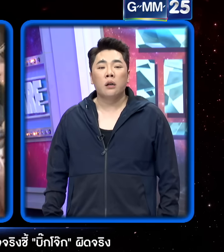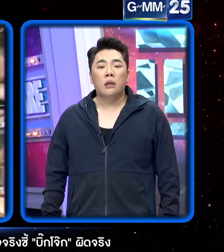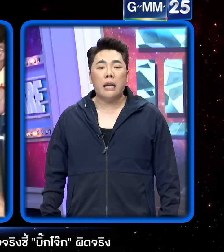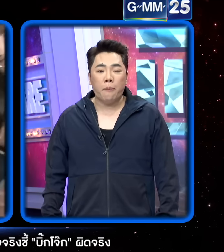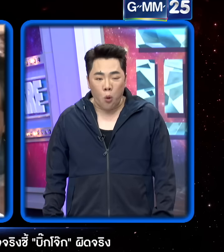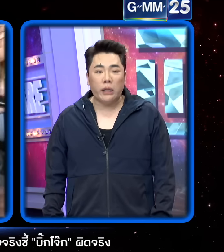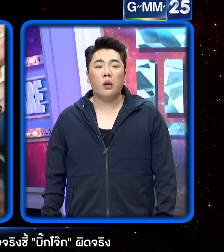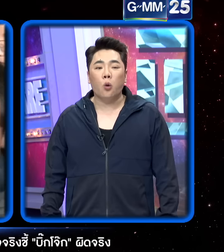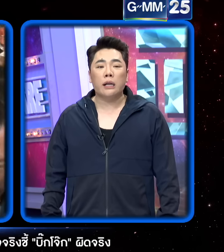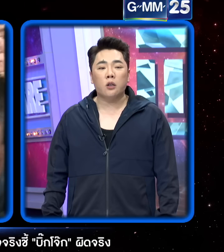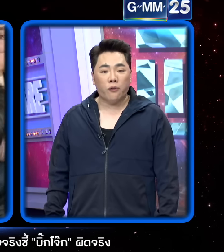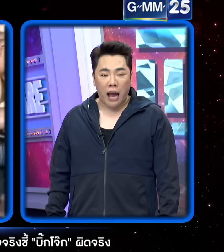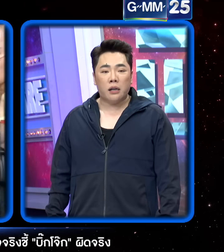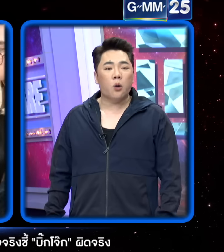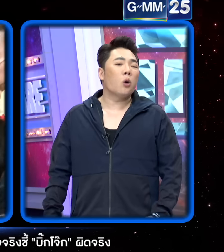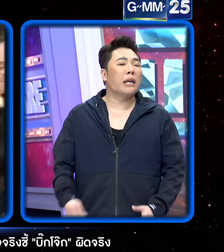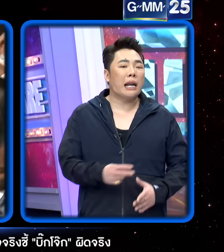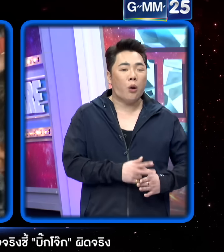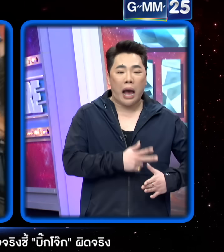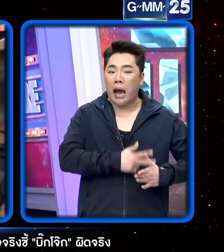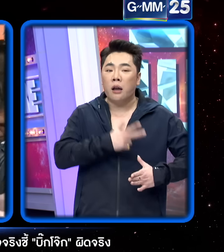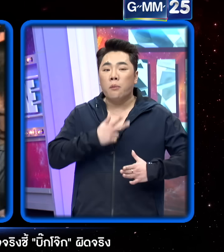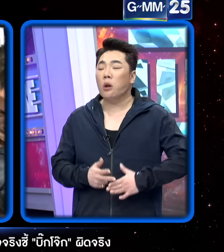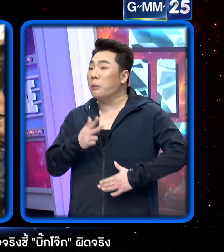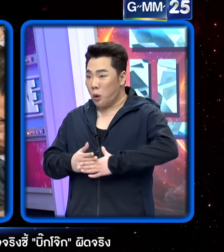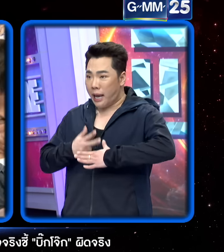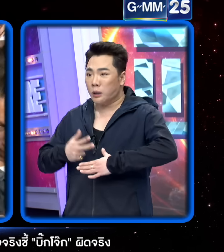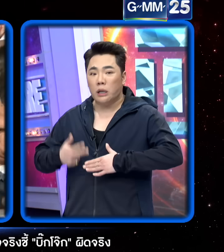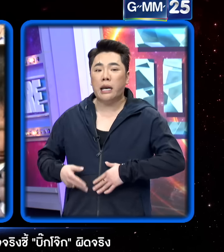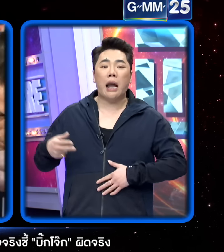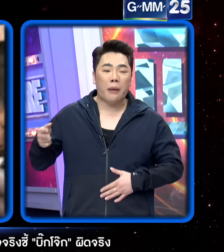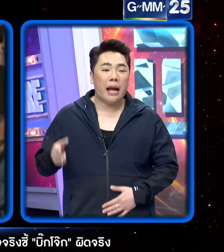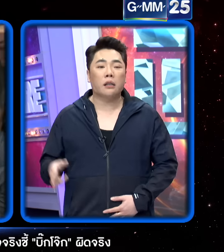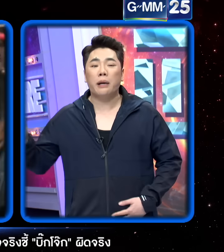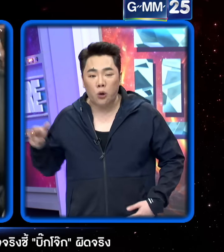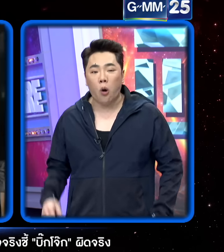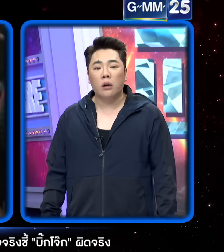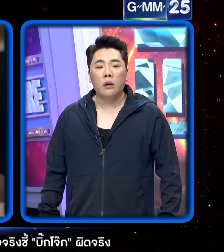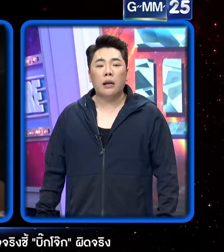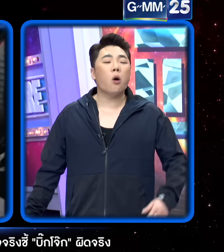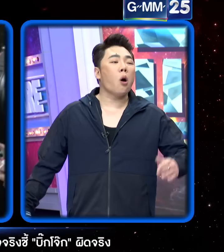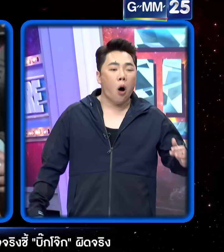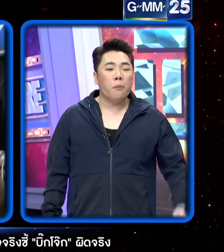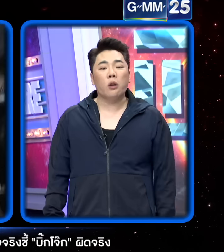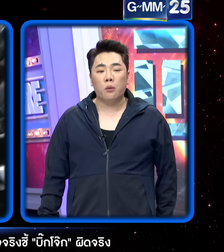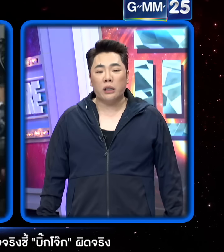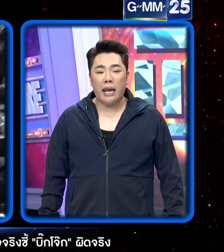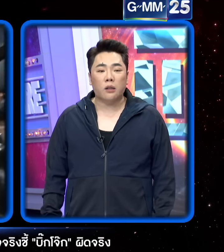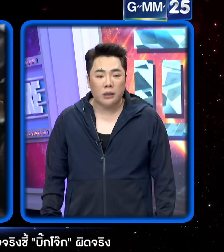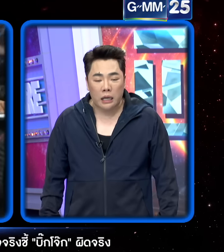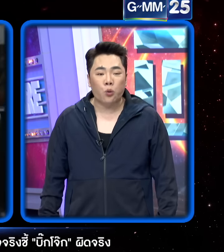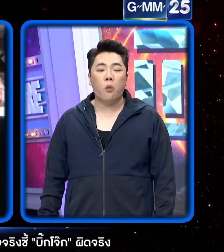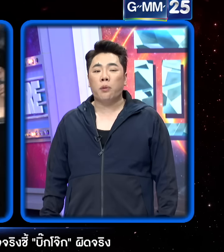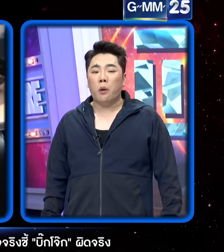คนจากผู้ที่อยู่ทั้งสองฝ่ายคือคนที่กล่าวหาพลตำรวจเอกสุรเชษฐ์หักพานบิ๊กโจ๊กแล้วก็ของพลตำรวจ